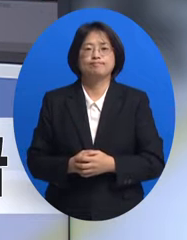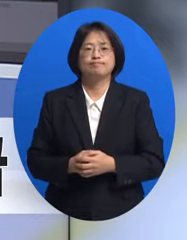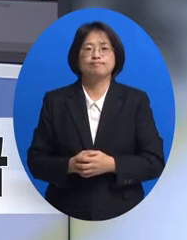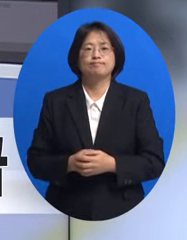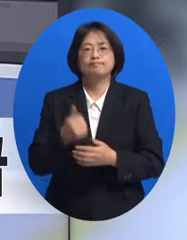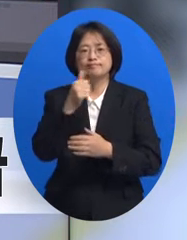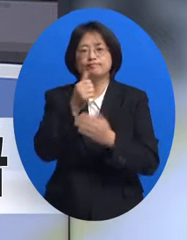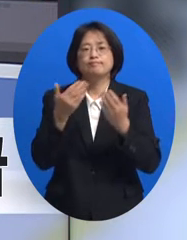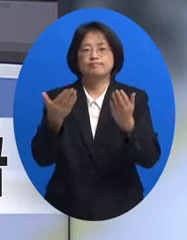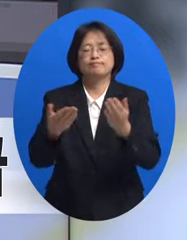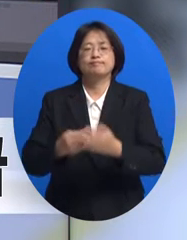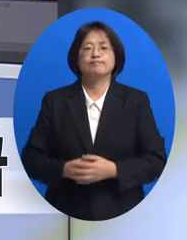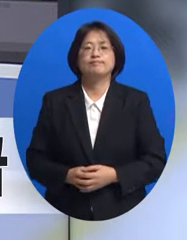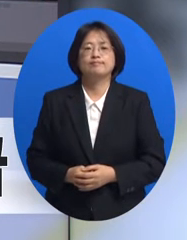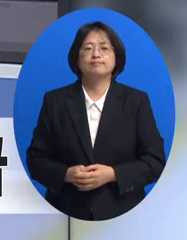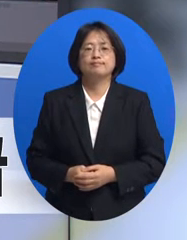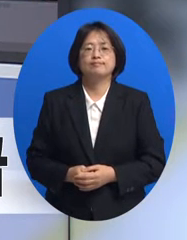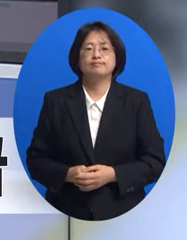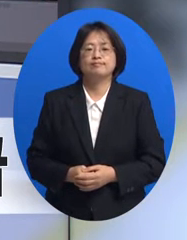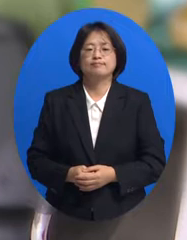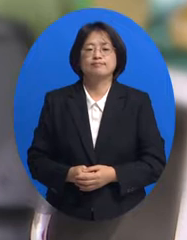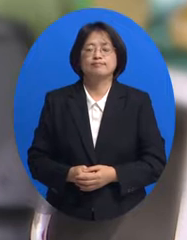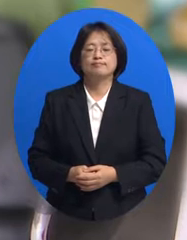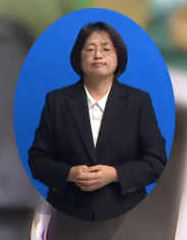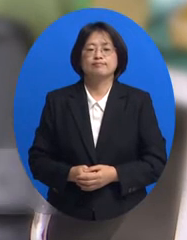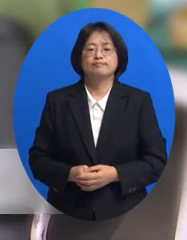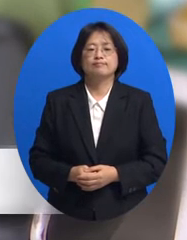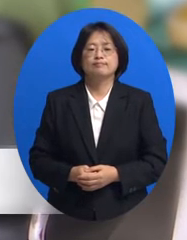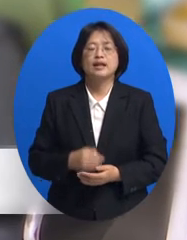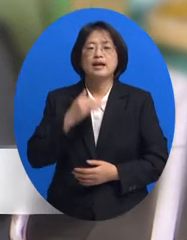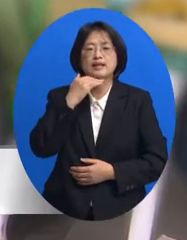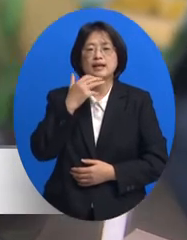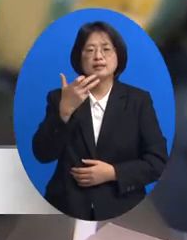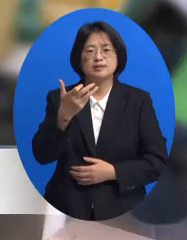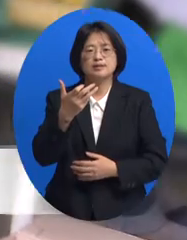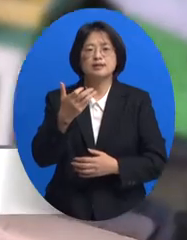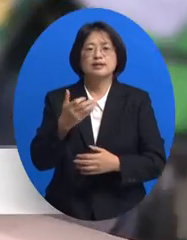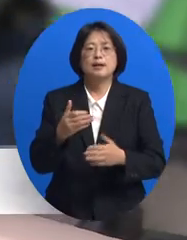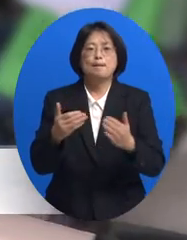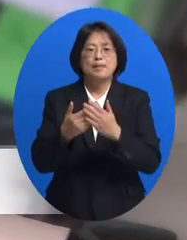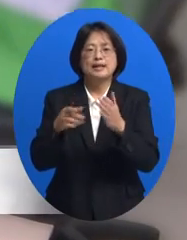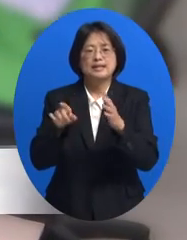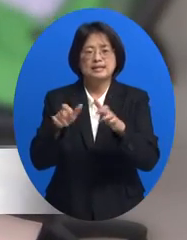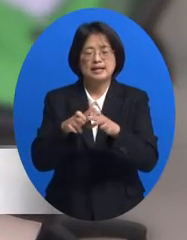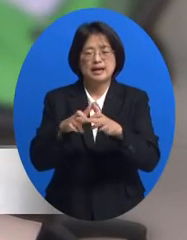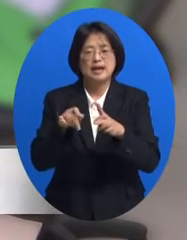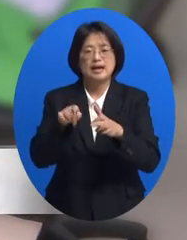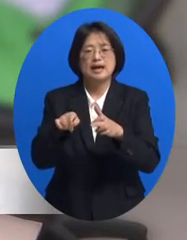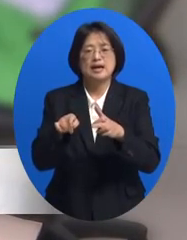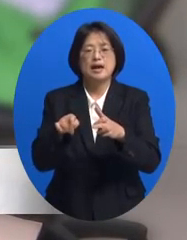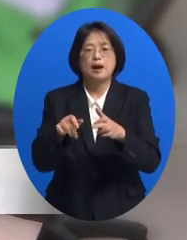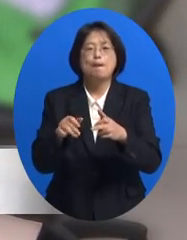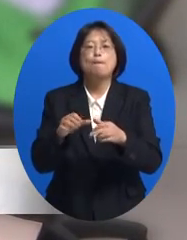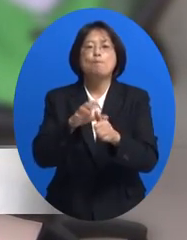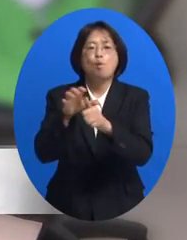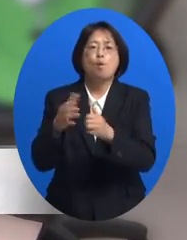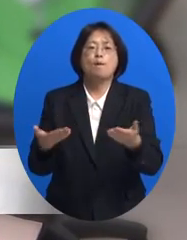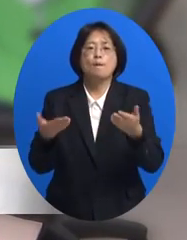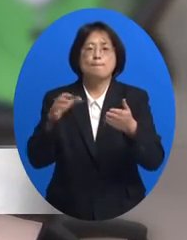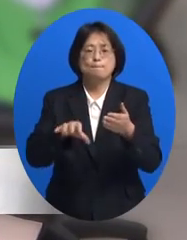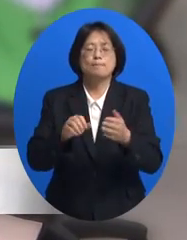최창순 기자가 현장 주재했습니다 만 18세 이상의 발달 장애인들이 직업 훈련을 하는 보호